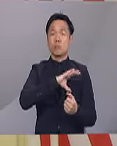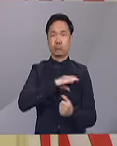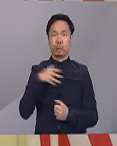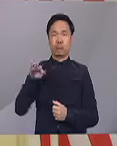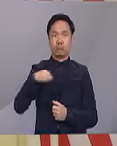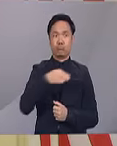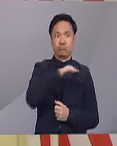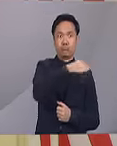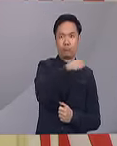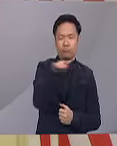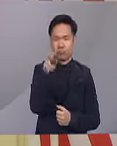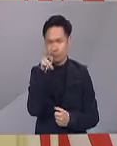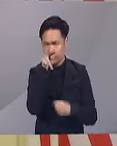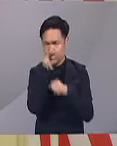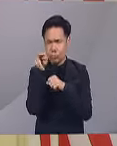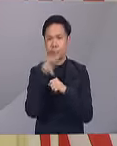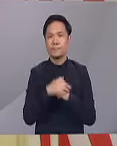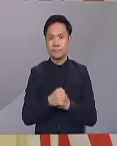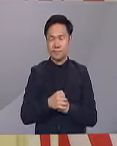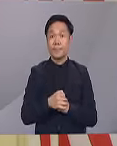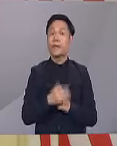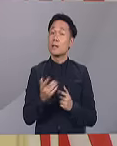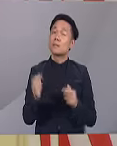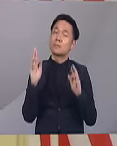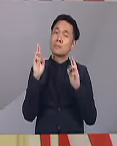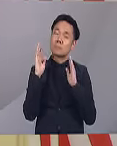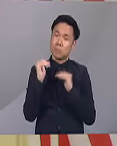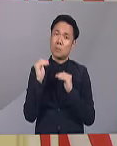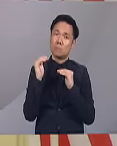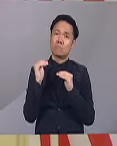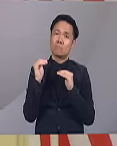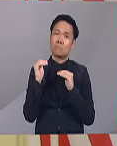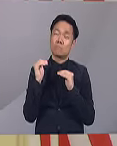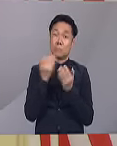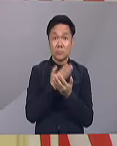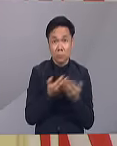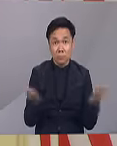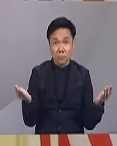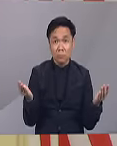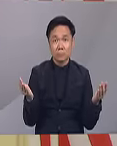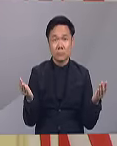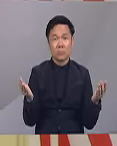Jadi saya amat berharap supaya di hari raya ini tidak ada pun berlaku